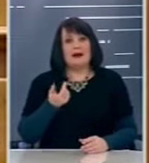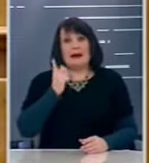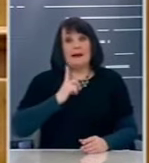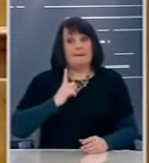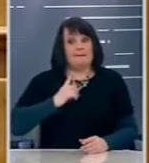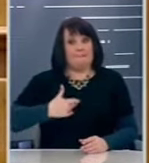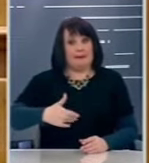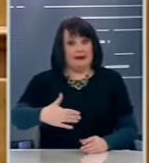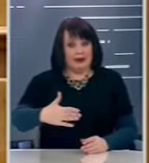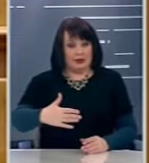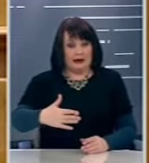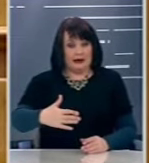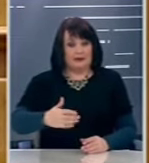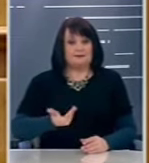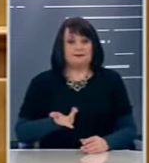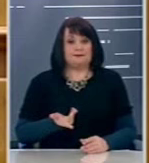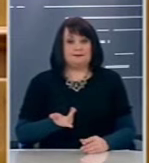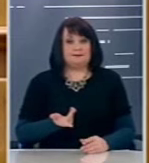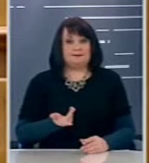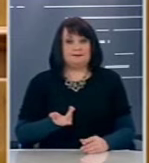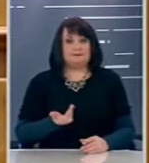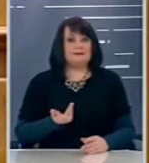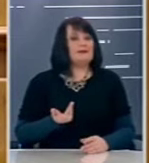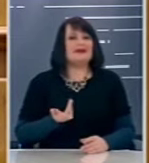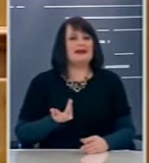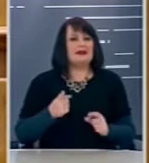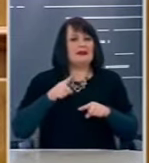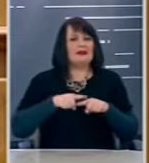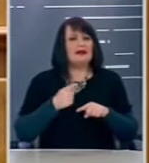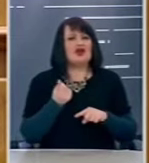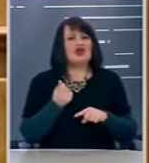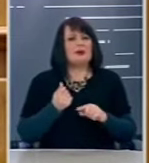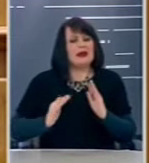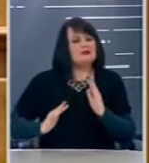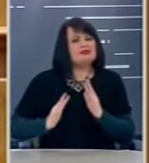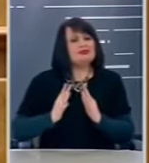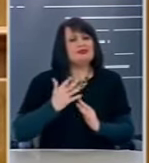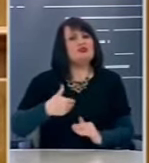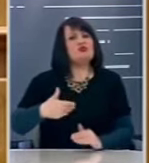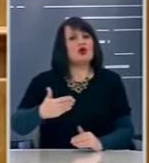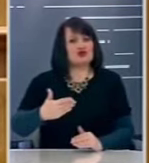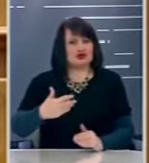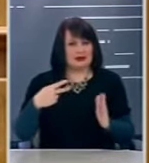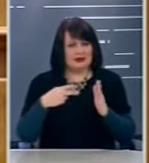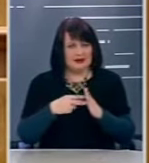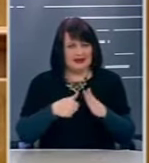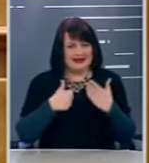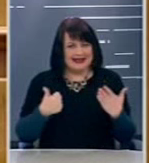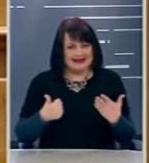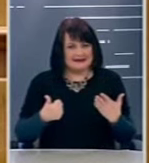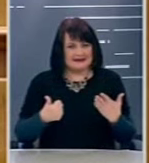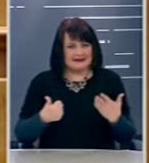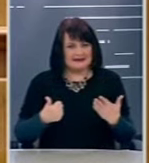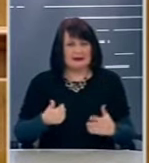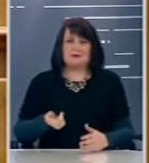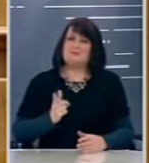προβλέψεις για τους ρυθμούς της οικονομίας το 2016 ήταν